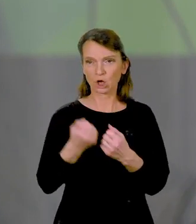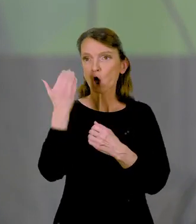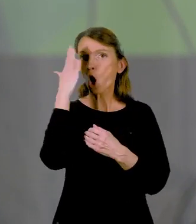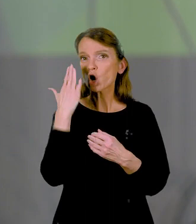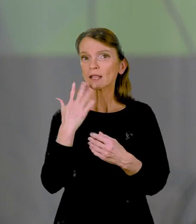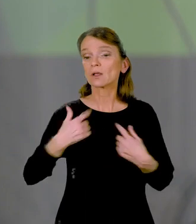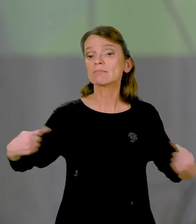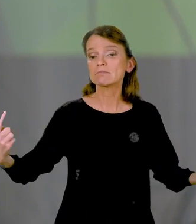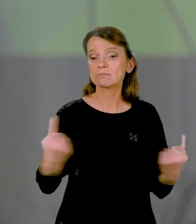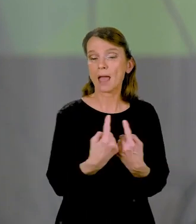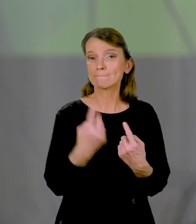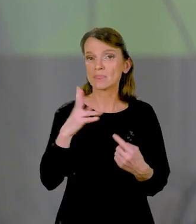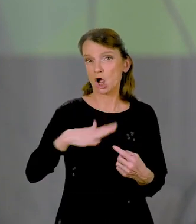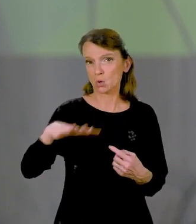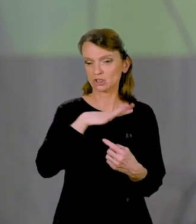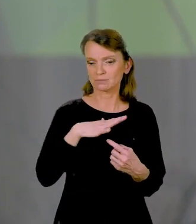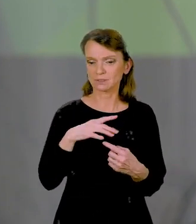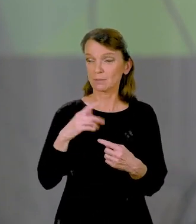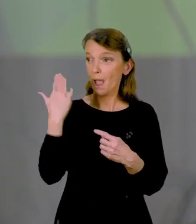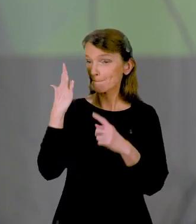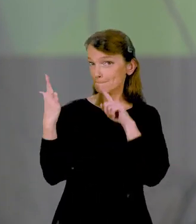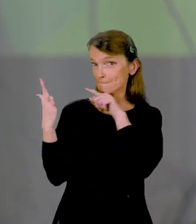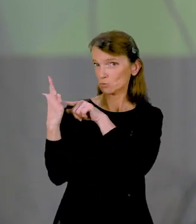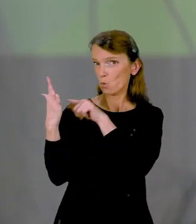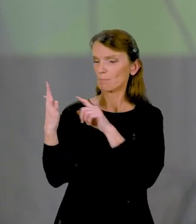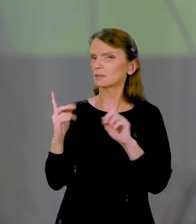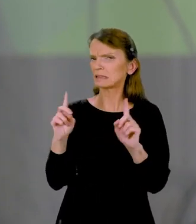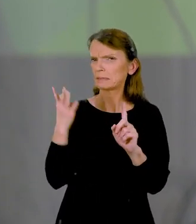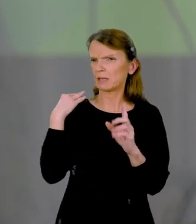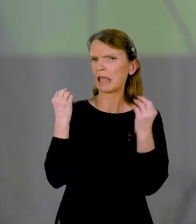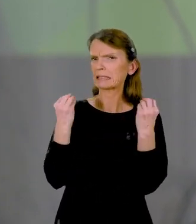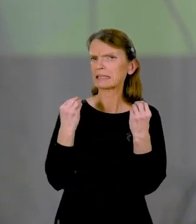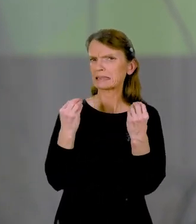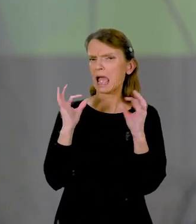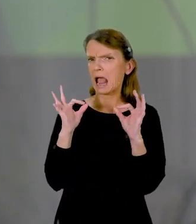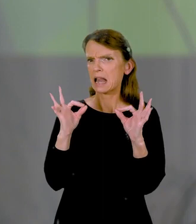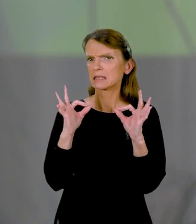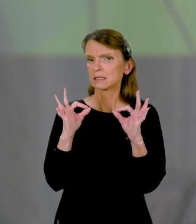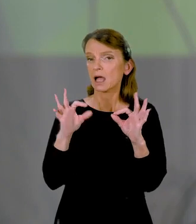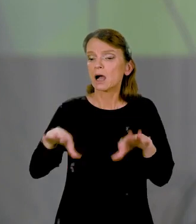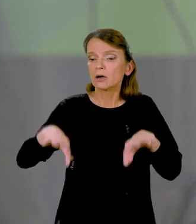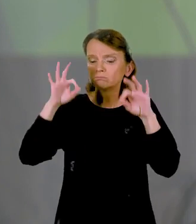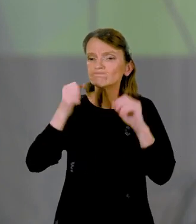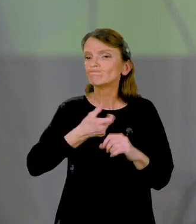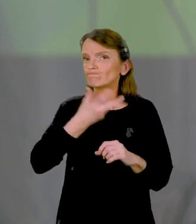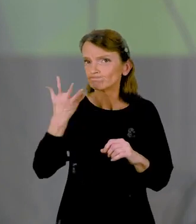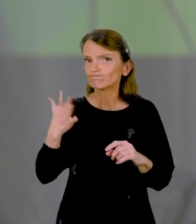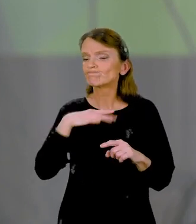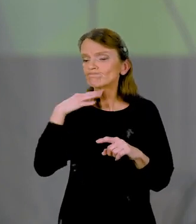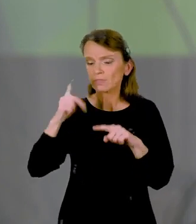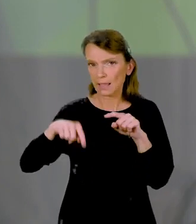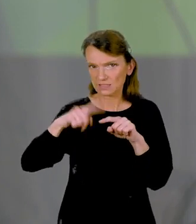nam na Kočevskem. Podoba v njem ni bila ravno idealna. Razkrite so bile